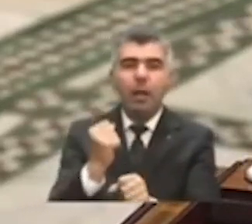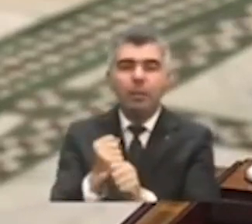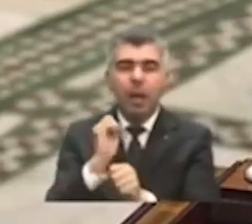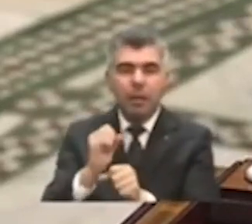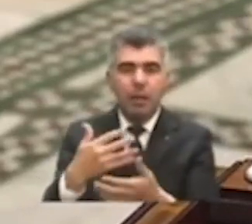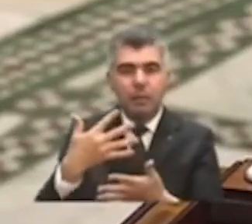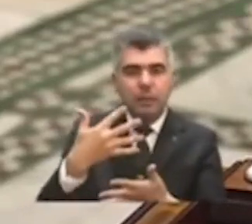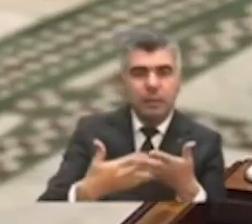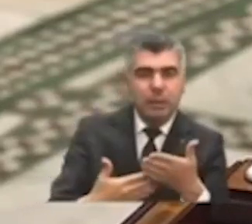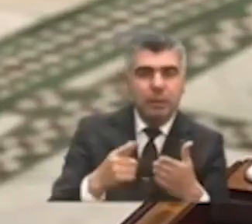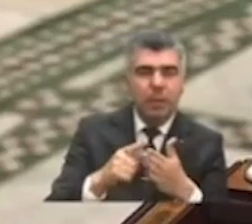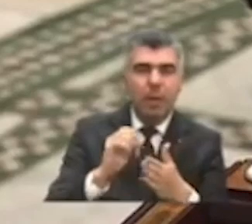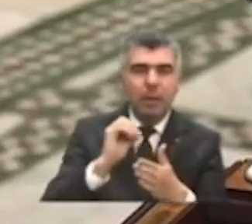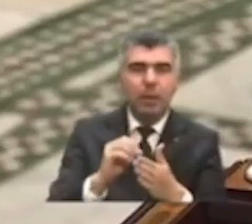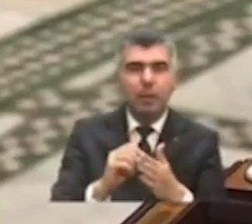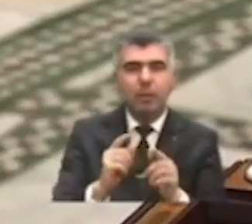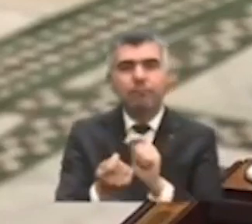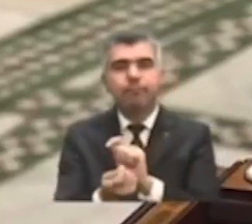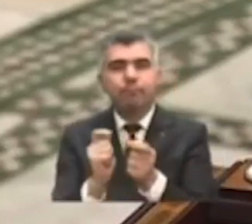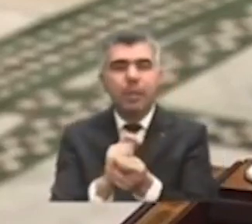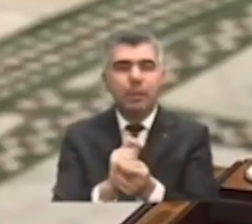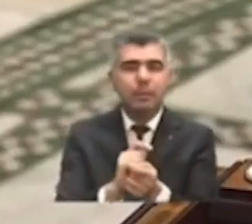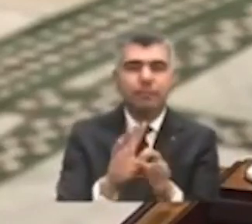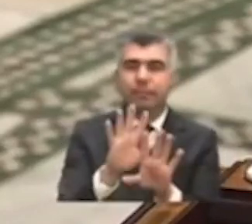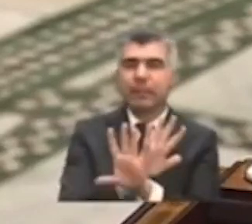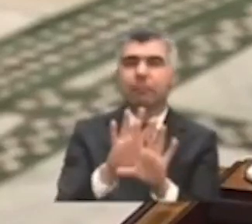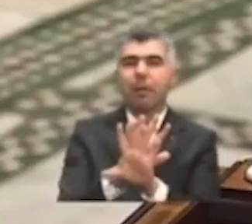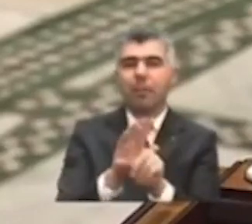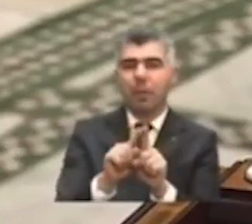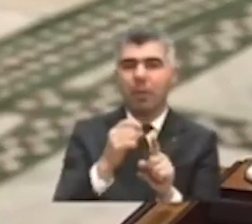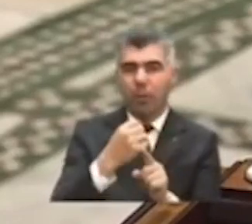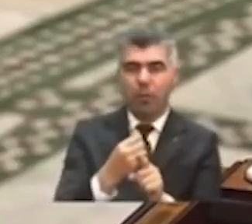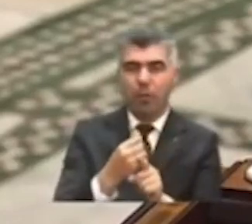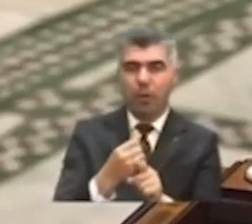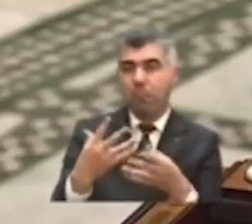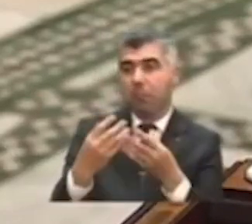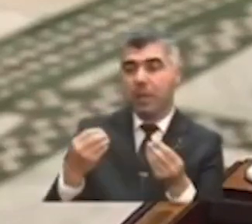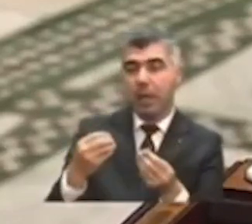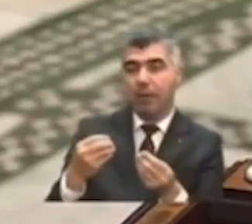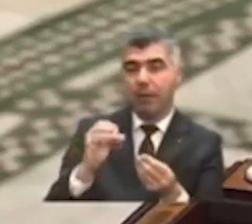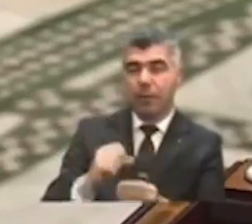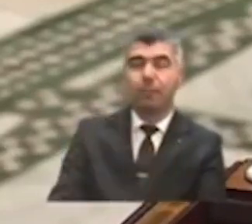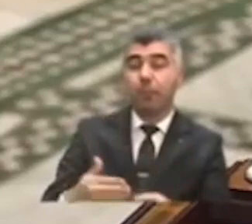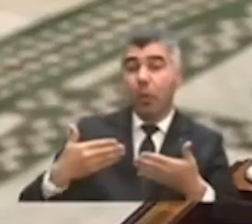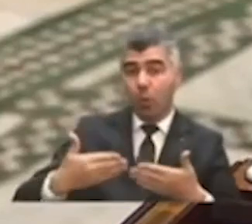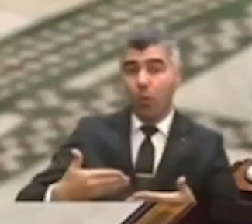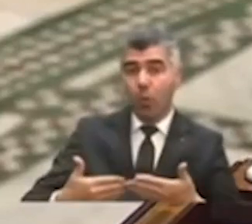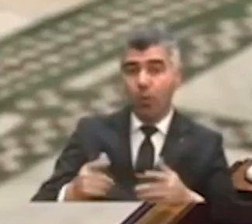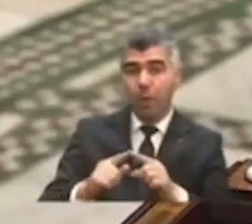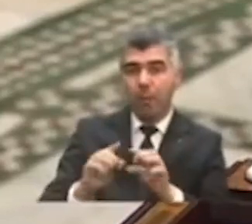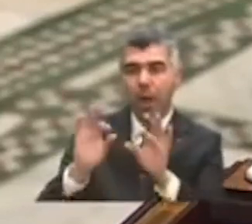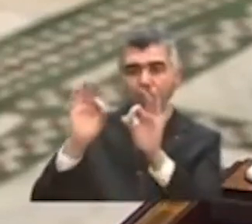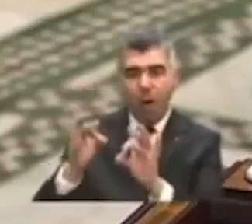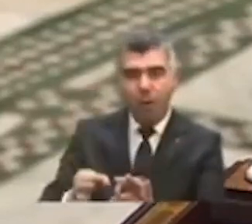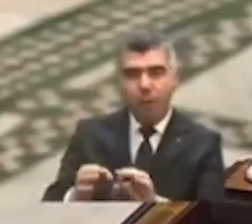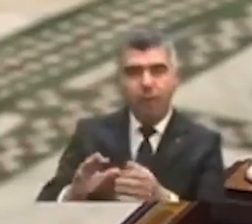في الريجستر ديال الصناعه التقليديه اللي خصك تدوز لها. فبالتالي كان واحد التراكمات. في اطار ديال التراكمات وجينا اليوم بغينا نصفيو.